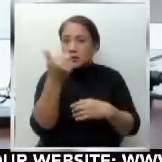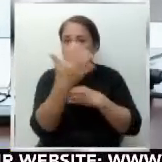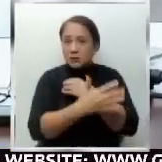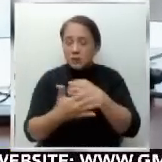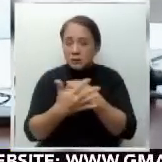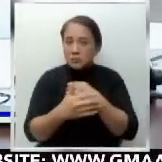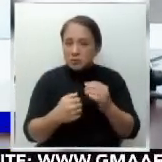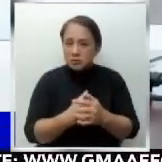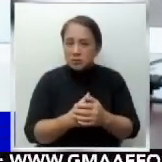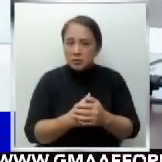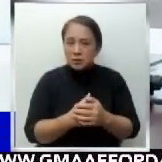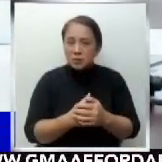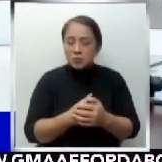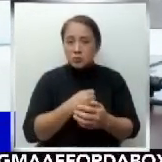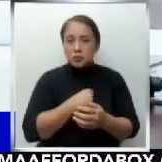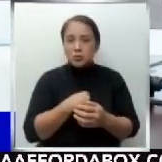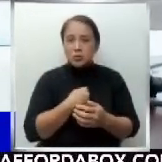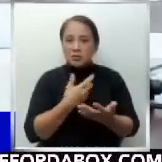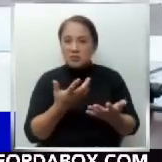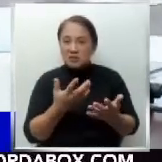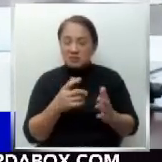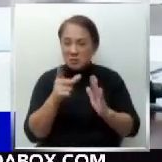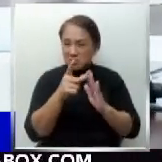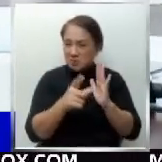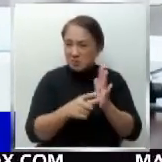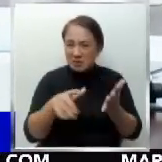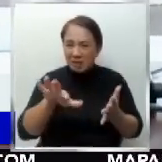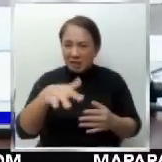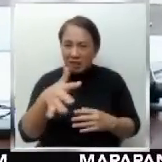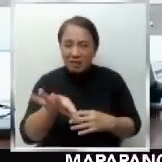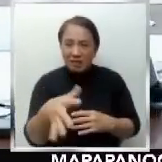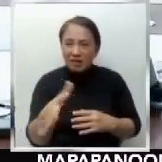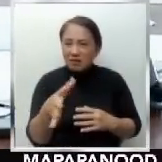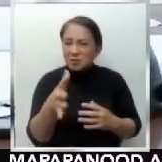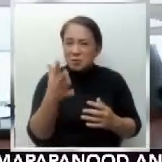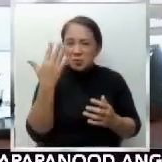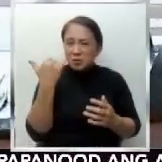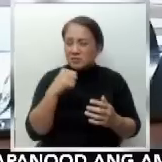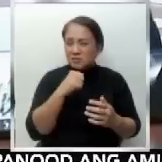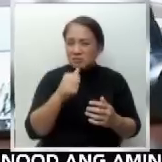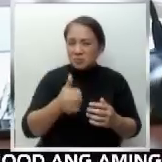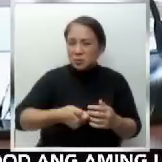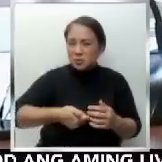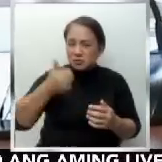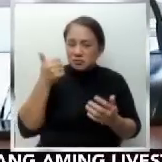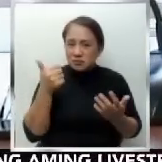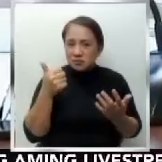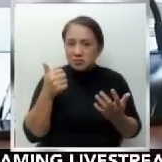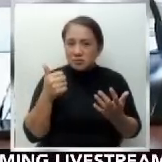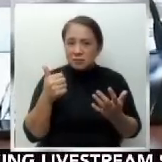tatakbuhin, sorry ha, pipitsugi mga abogadong nakakuha doon. Hindi yung mga dikampanilya. Hindi pa kaya pa, si parang zero acquittal, lumilitaw.